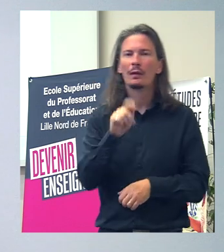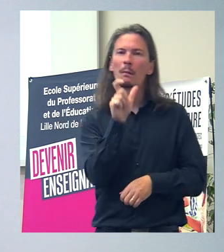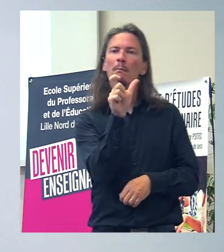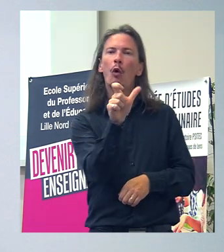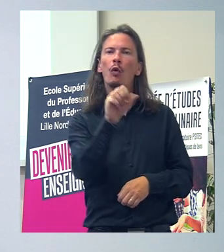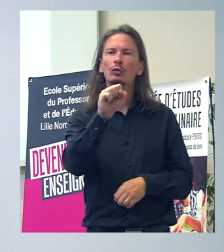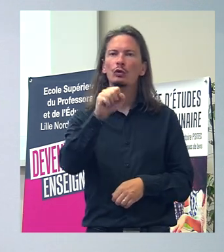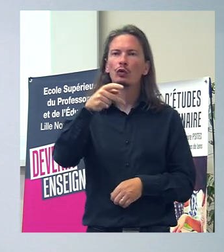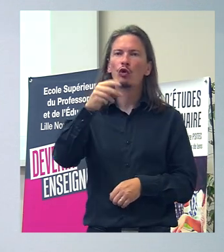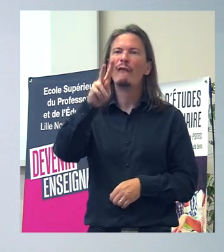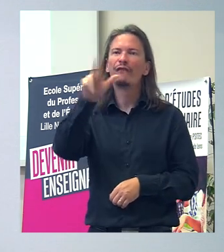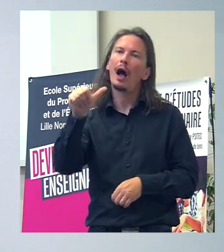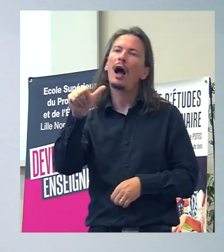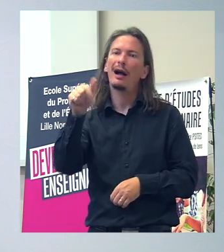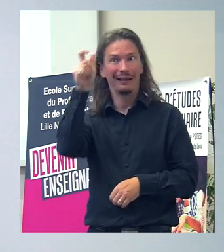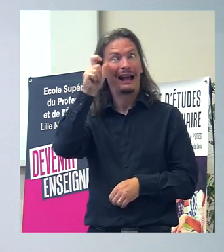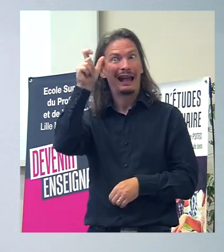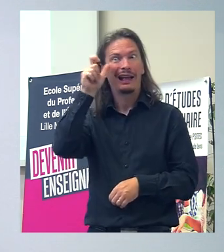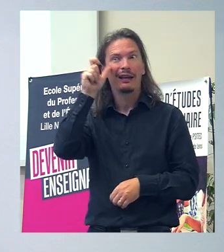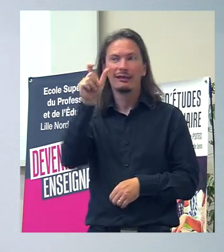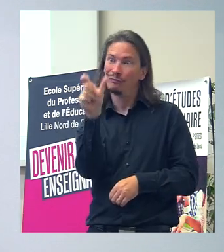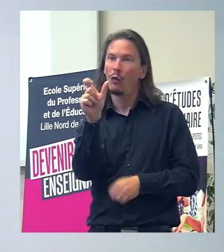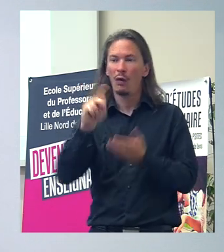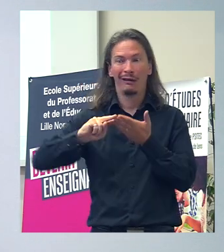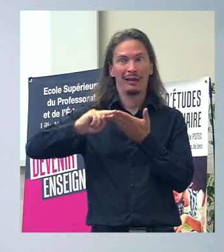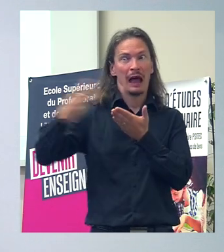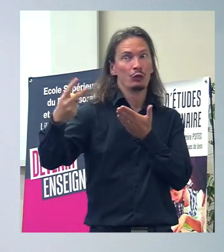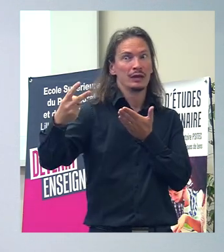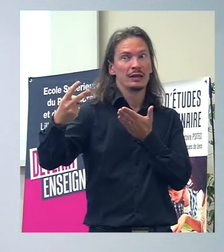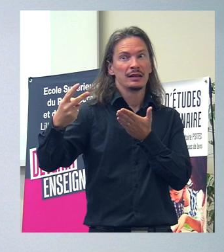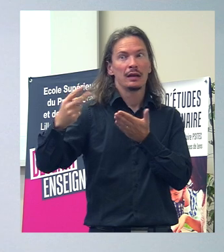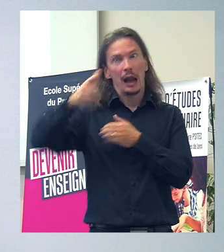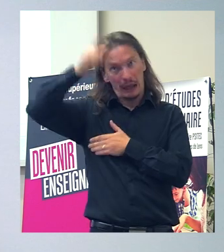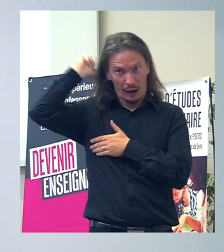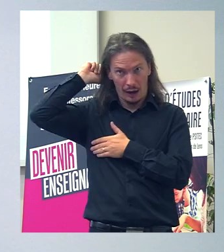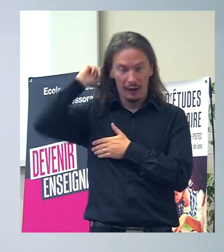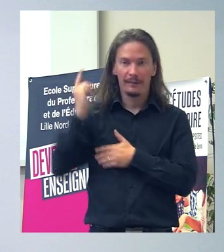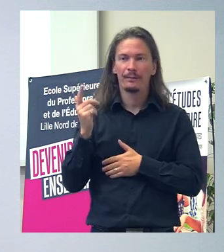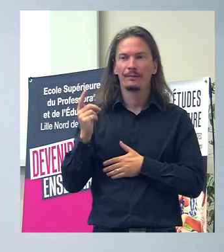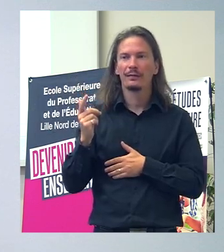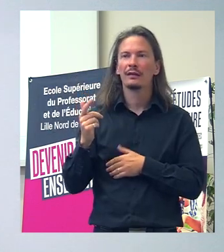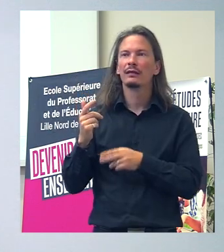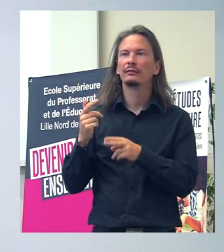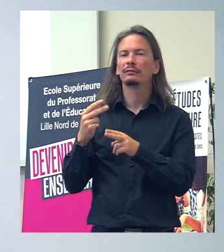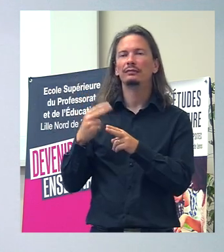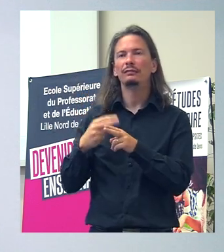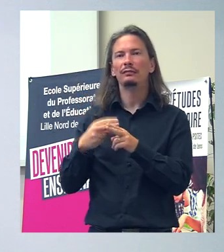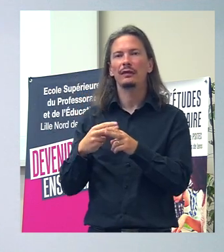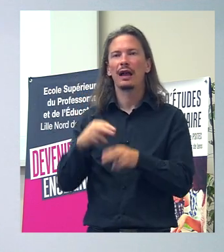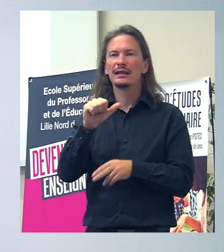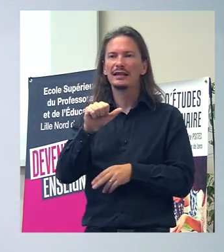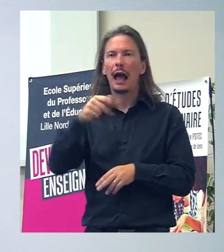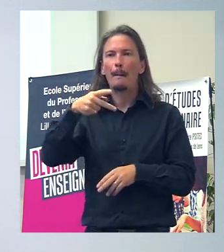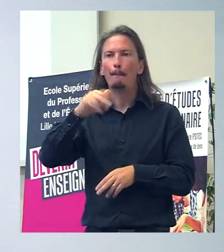« sophia » grec a été traduit en latin par «